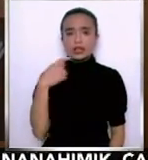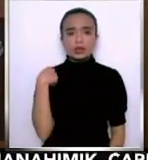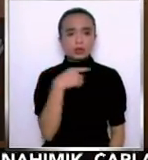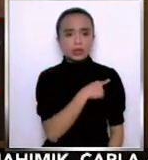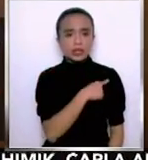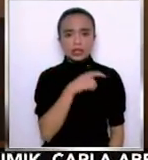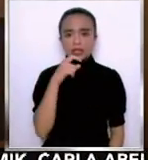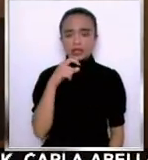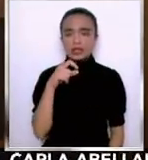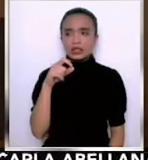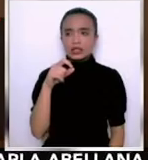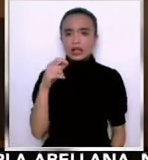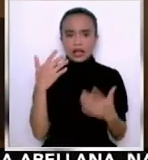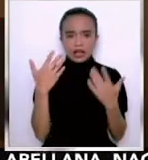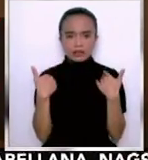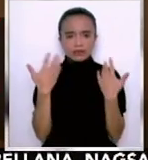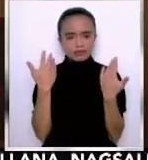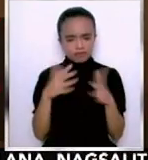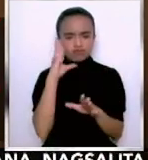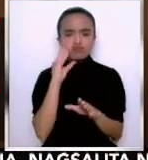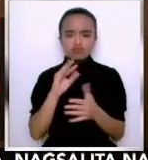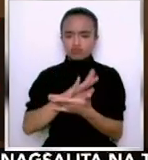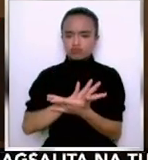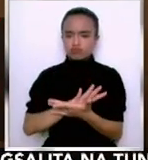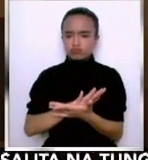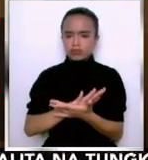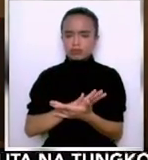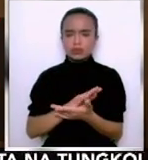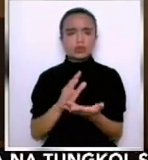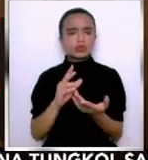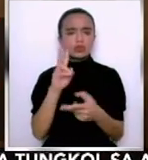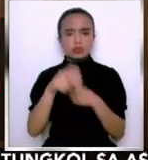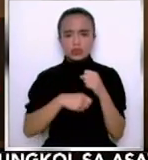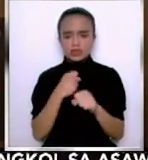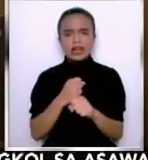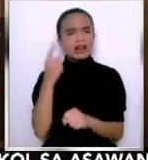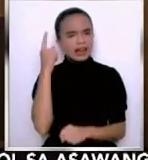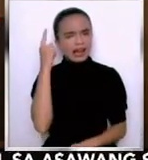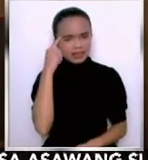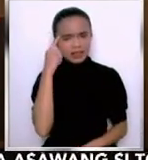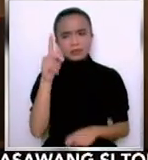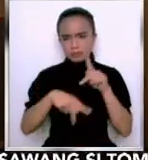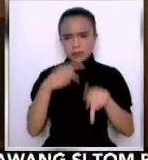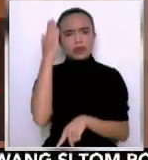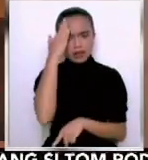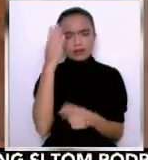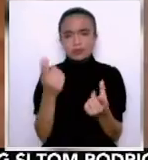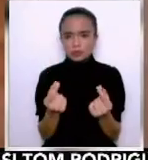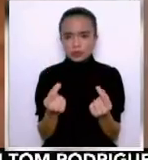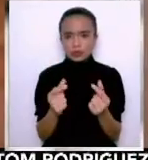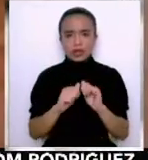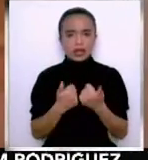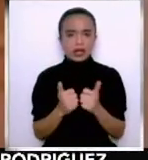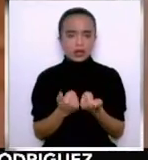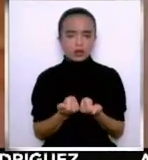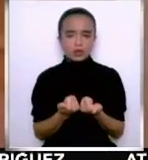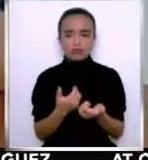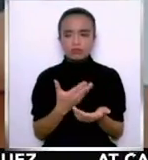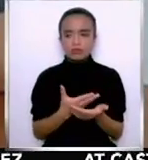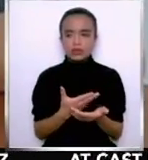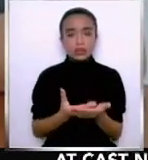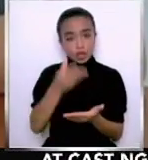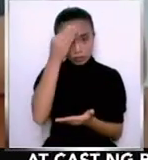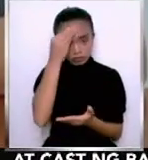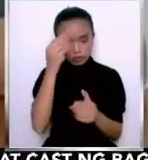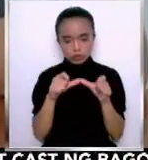in the pandemic. I think people know what to do. I think people know what to do as far as learning on how to live with this virus. Pero tumangging magbigay